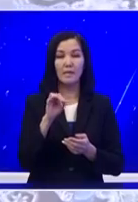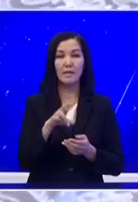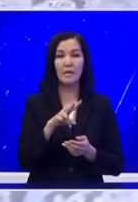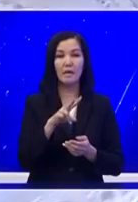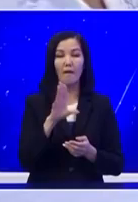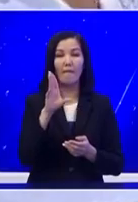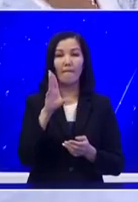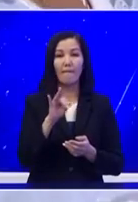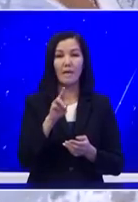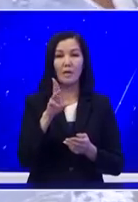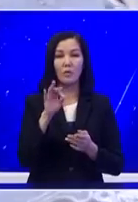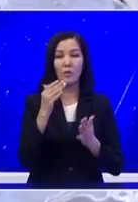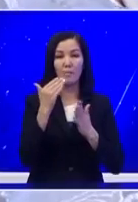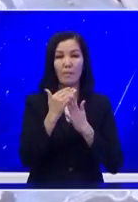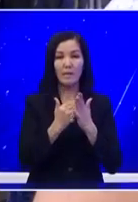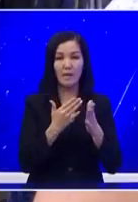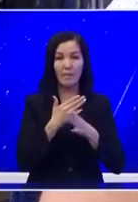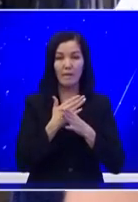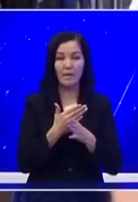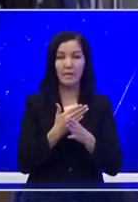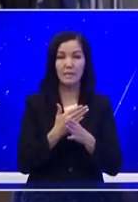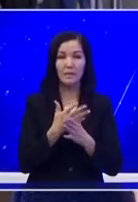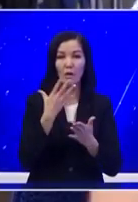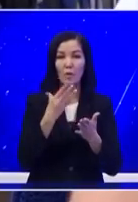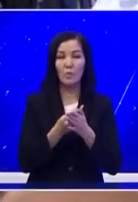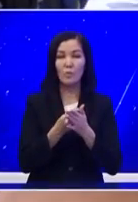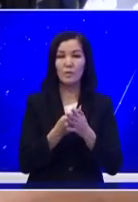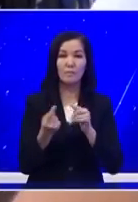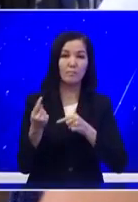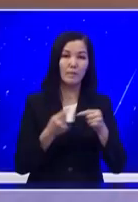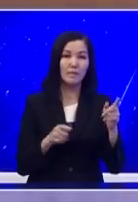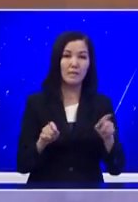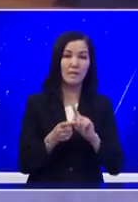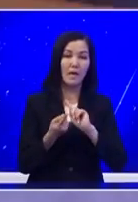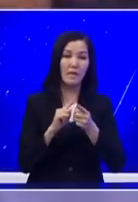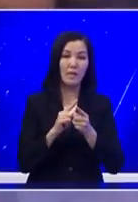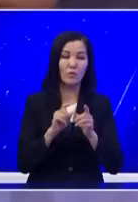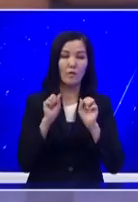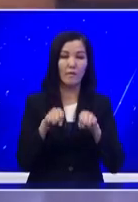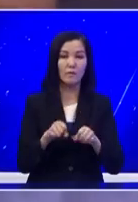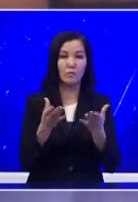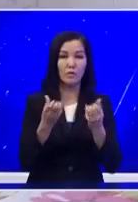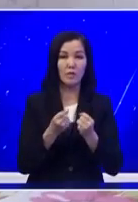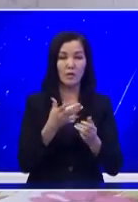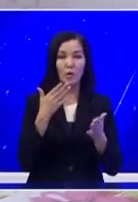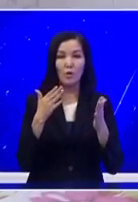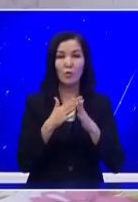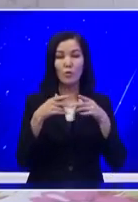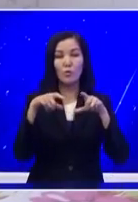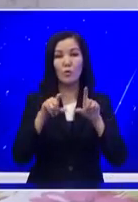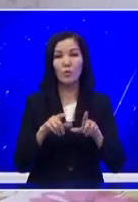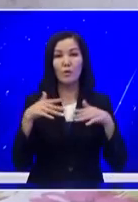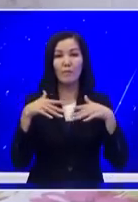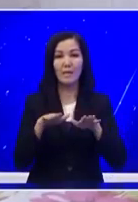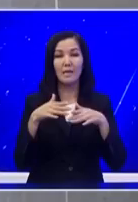болса, мемлекеттік бағдарламаның арқасында өзінің сүйікті жұмысын бизнеске айналдыруға мүмкіндік алды. Ол бүгінде үйінде отырып ақ